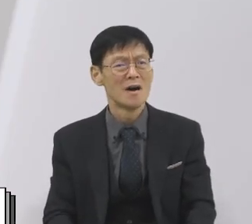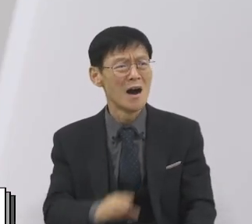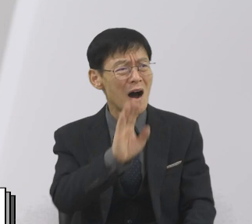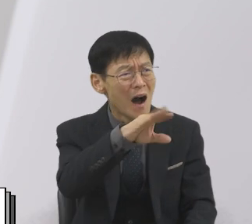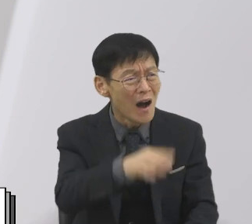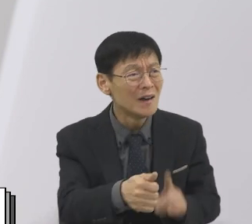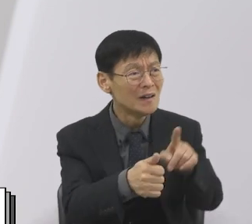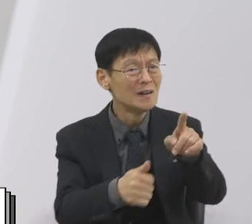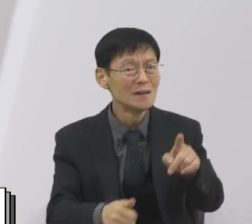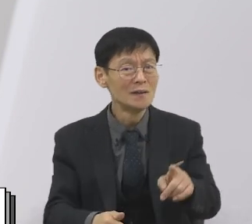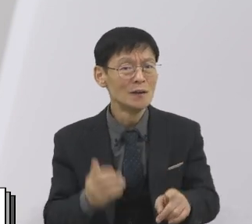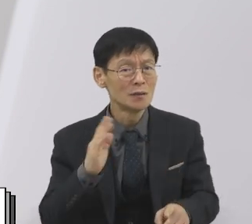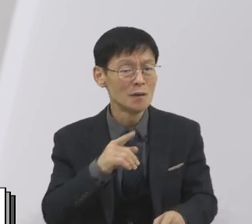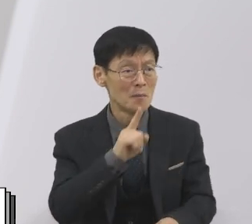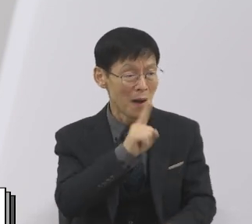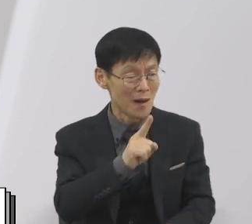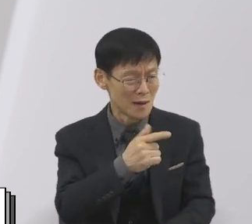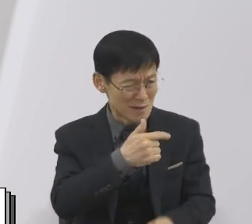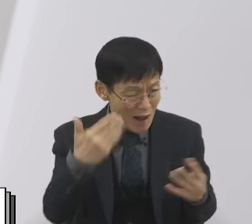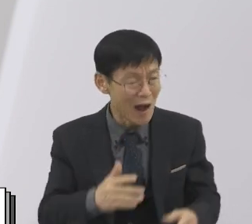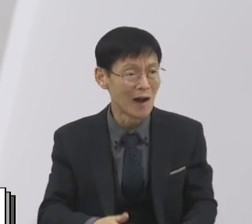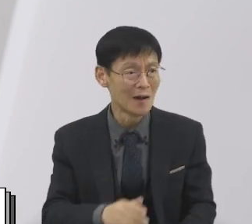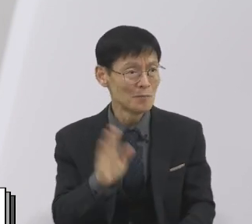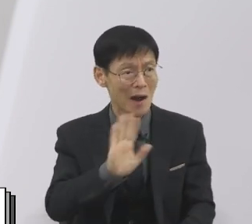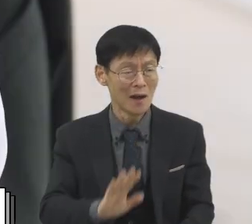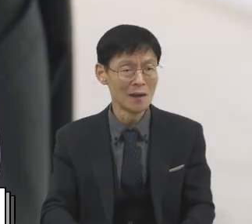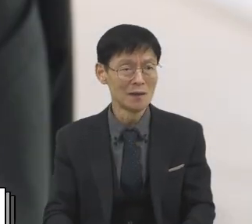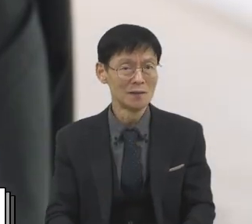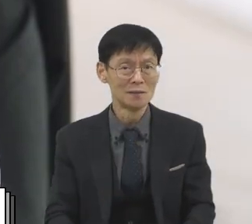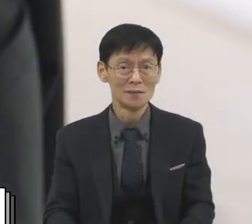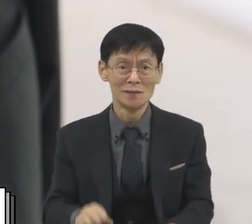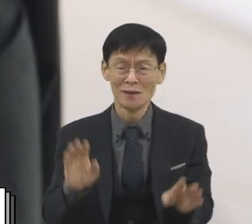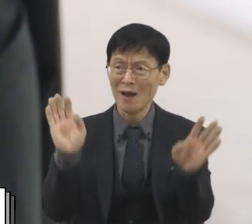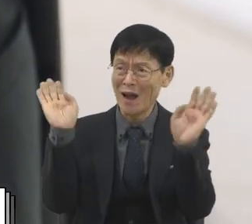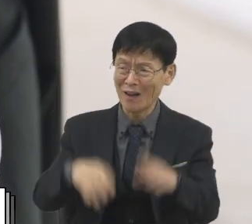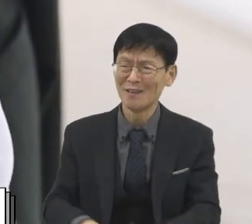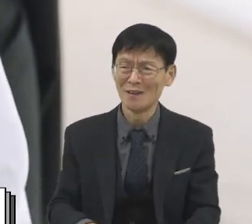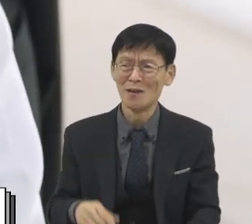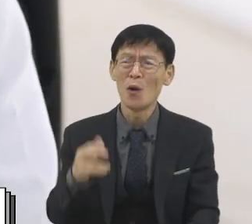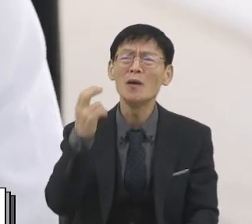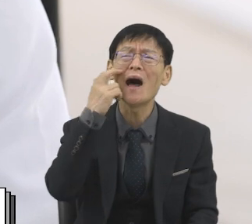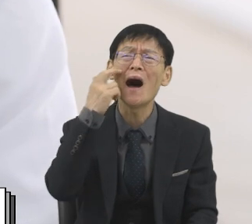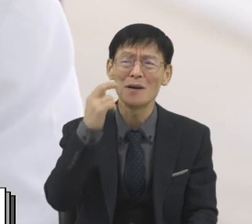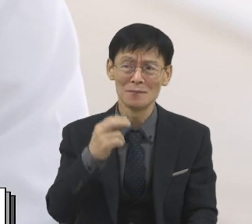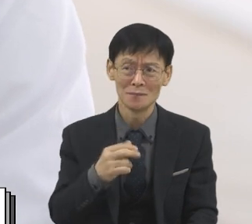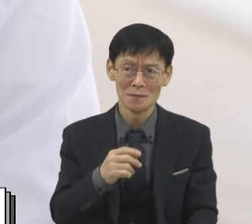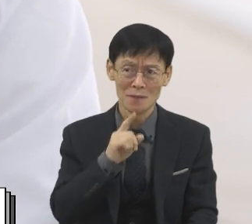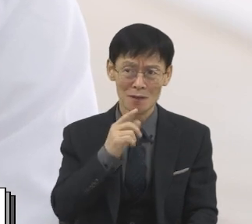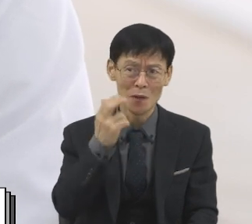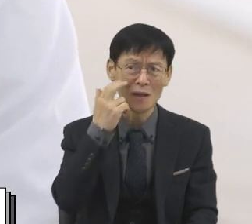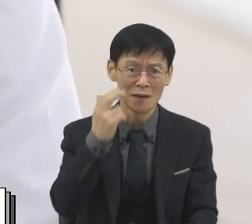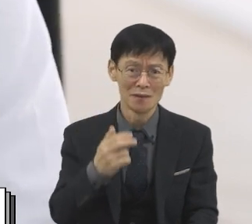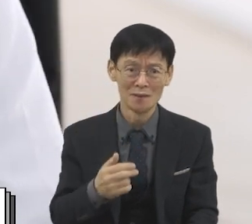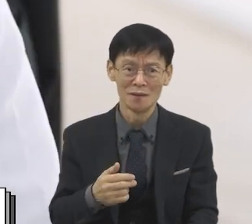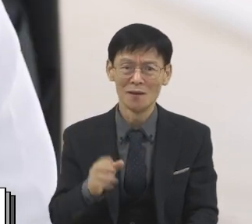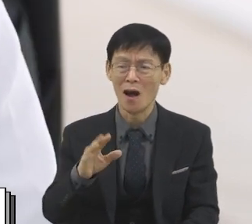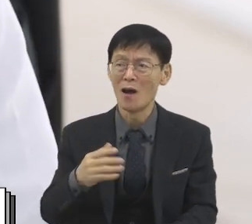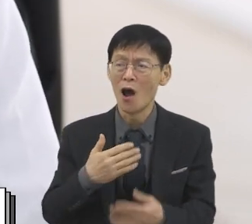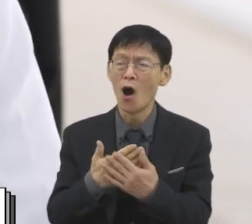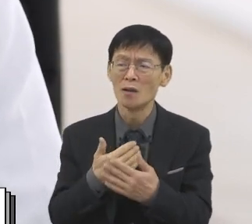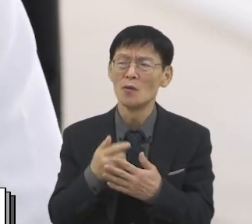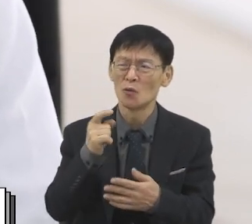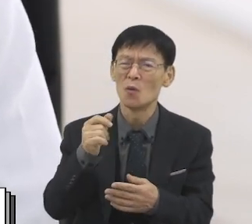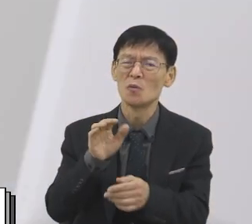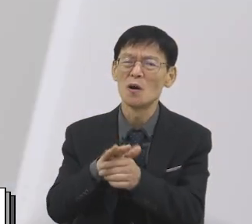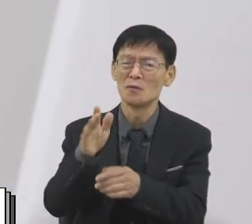성훈 씨, 요즘 그런 말 하면 큰일 나. 에이, 그냥 농담이죠. 지혜 씨 너무 긴장하고 있는